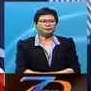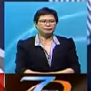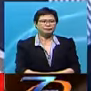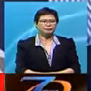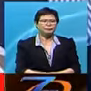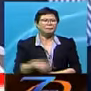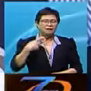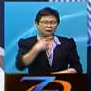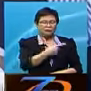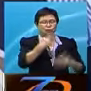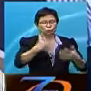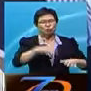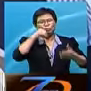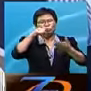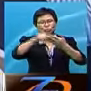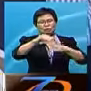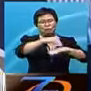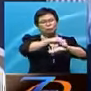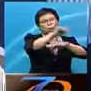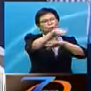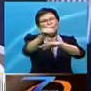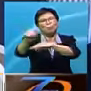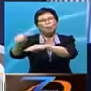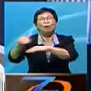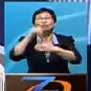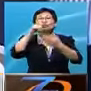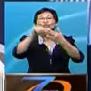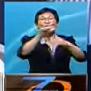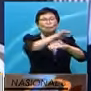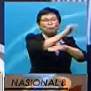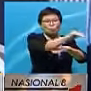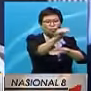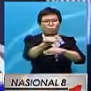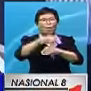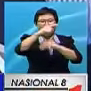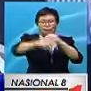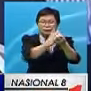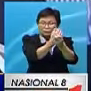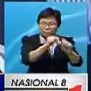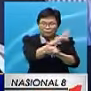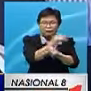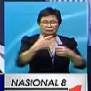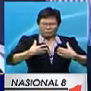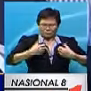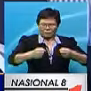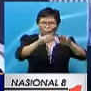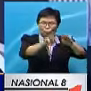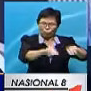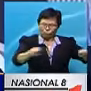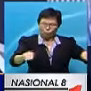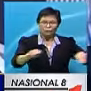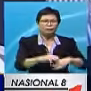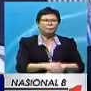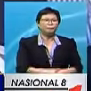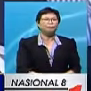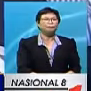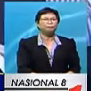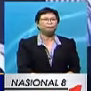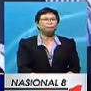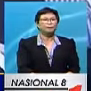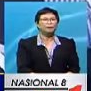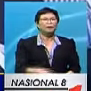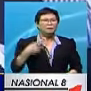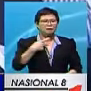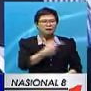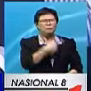Kita telah ada pekiling-pekiling tentang keselamatan dan juga kesihatan murid-murid ini,